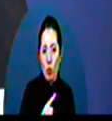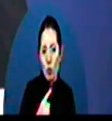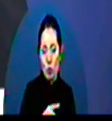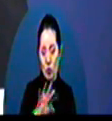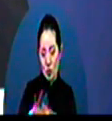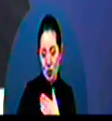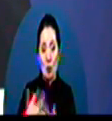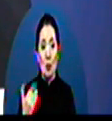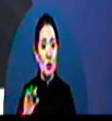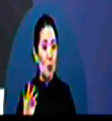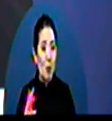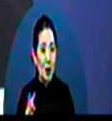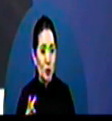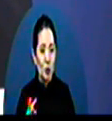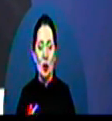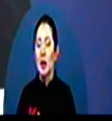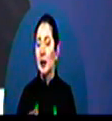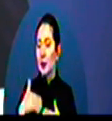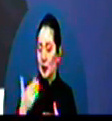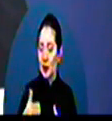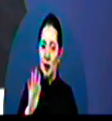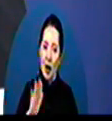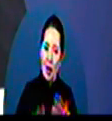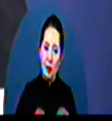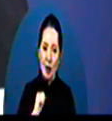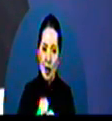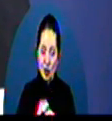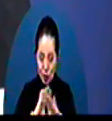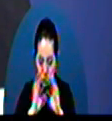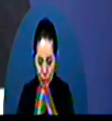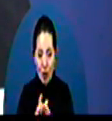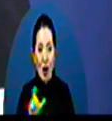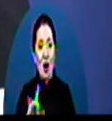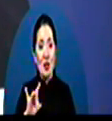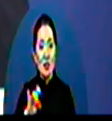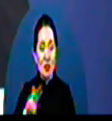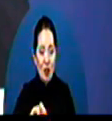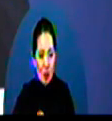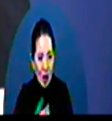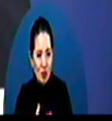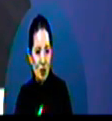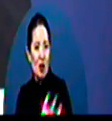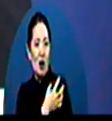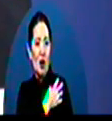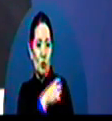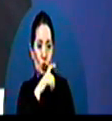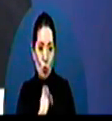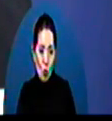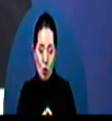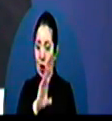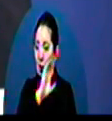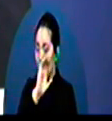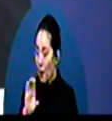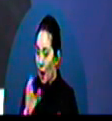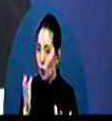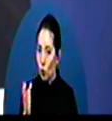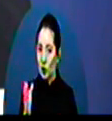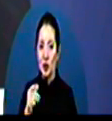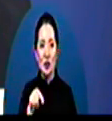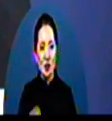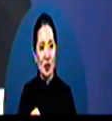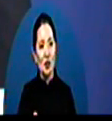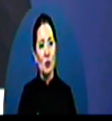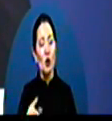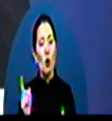ирсэн байх. Ер нь аливаа ажлыг эрсдлийг үүрсэн хүн байгууллага бас тэр намууд л илүү одоо юу гэдэг